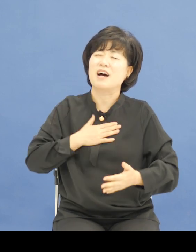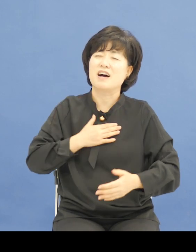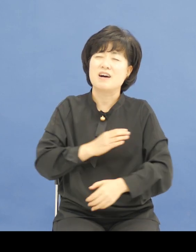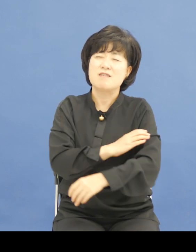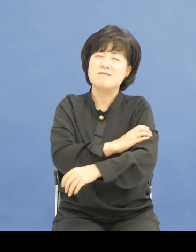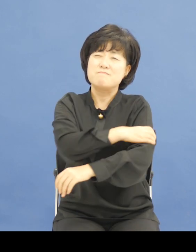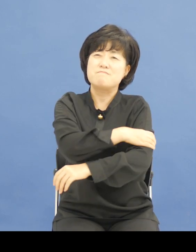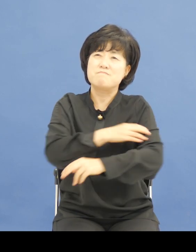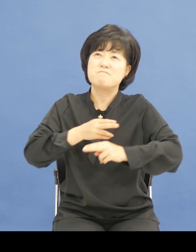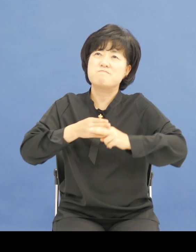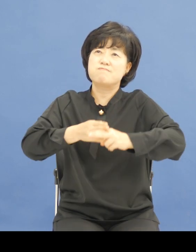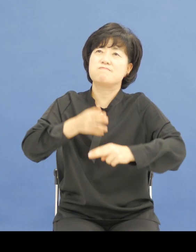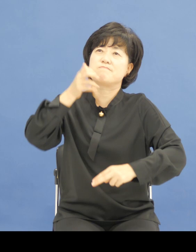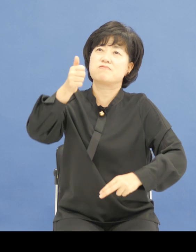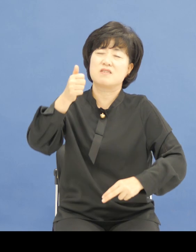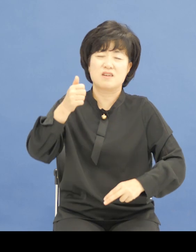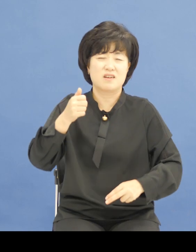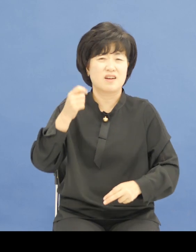않게 해주세요.